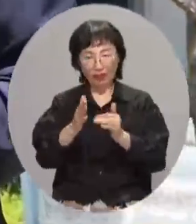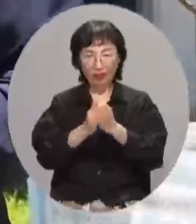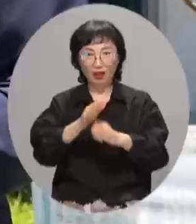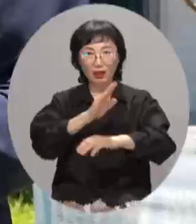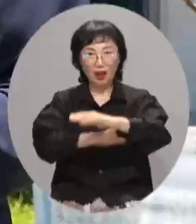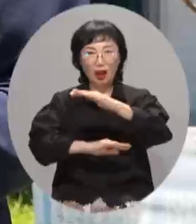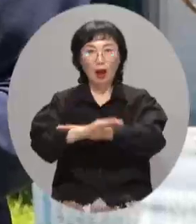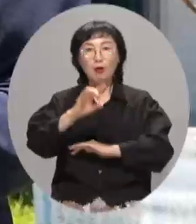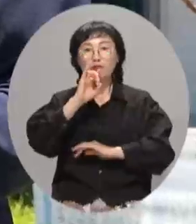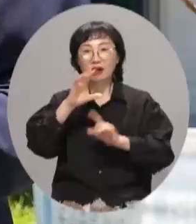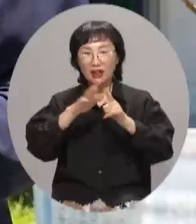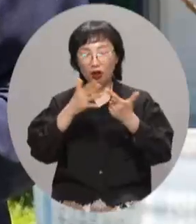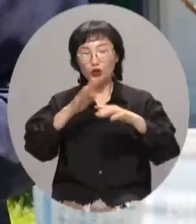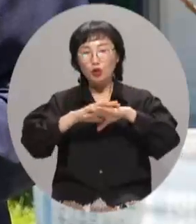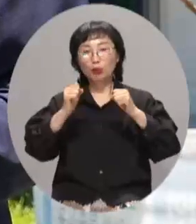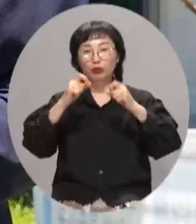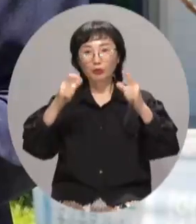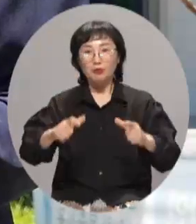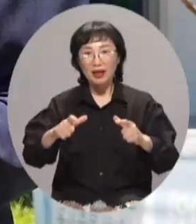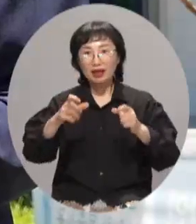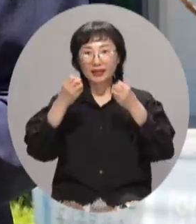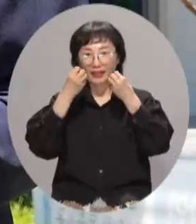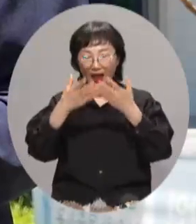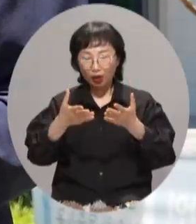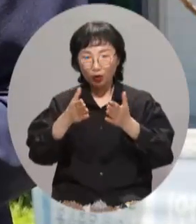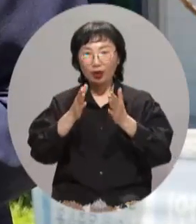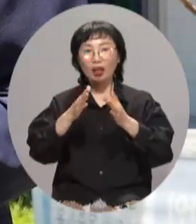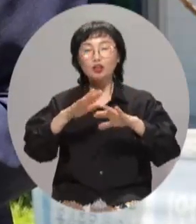아니라 전북자치도와 새롭게 구성된